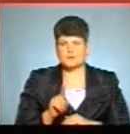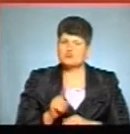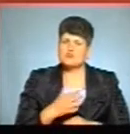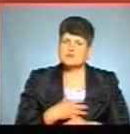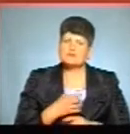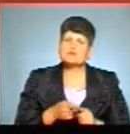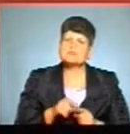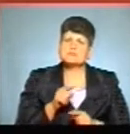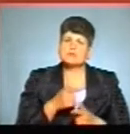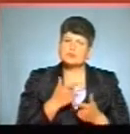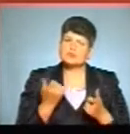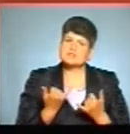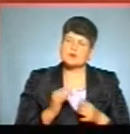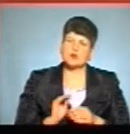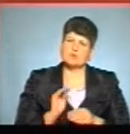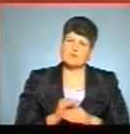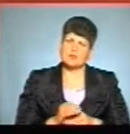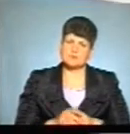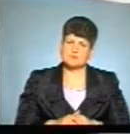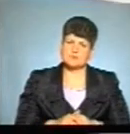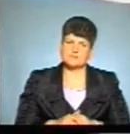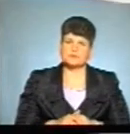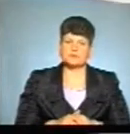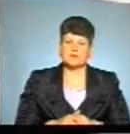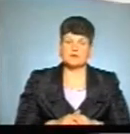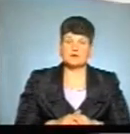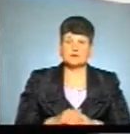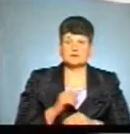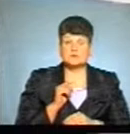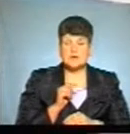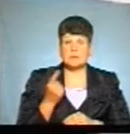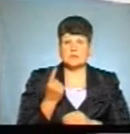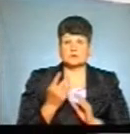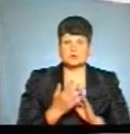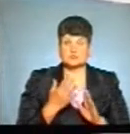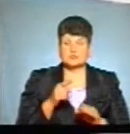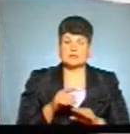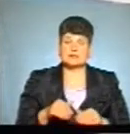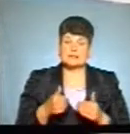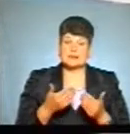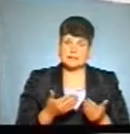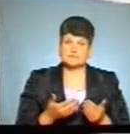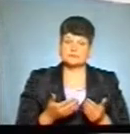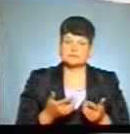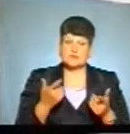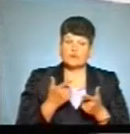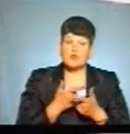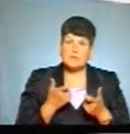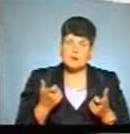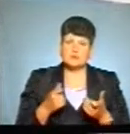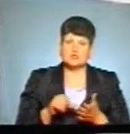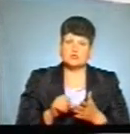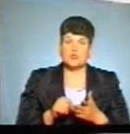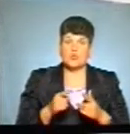ця інформація, яку зараз додають на бікборди, до прикладу? Вона, перш за все, вона дає інформацію як членам